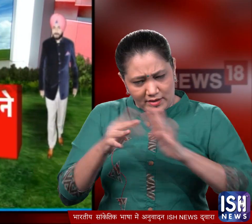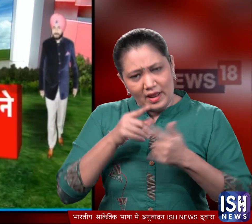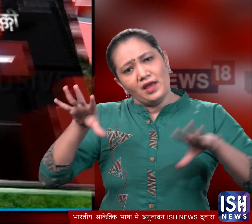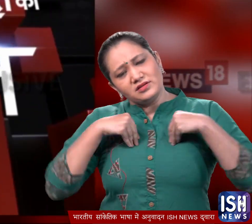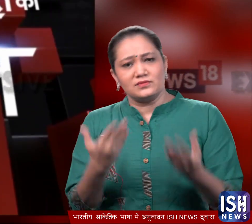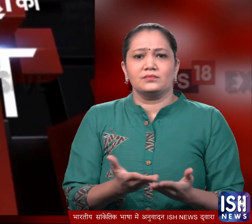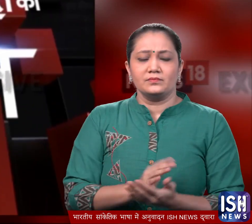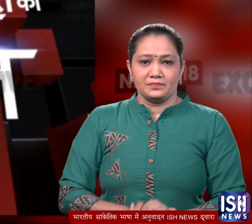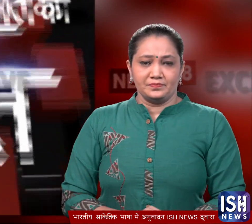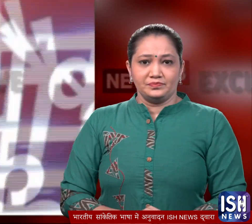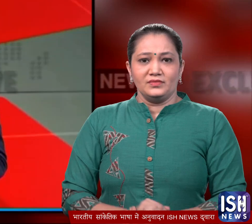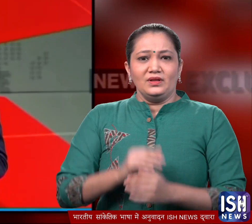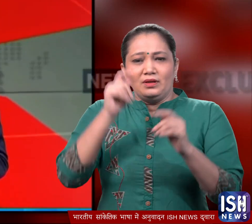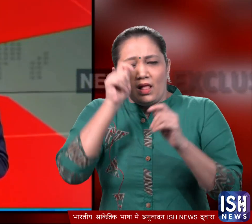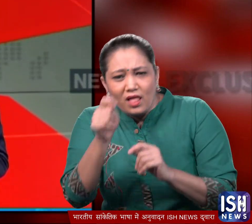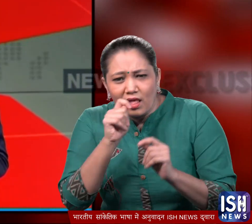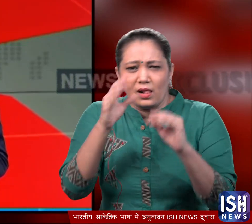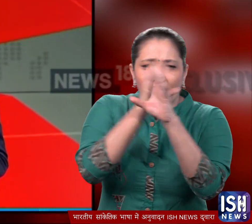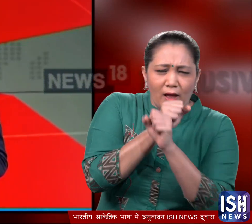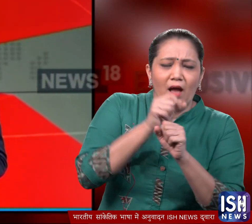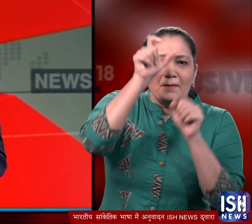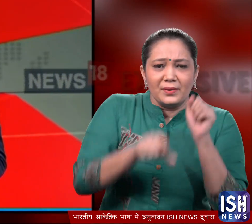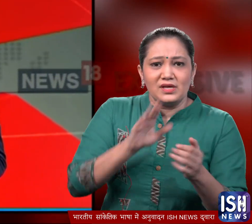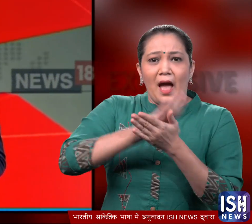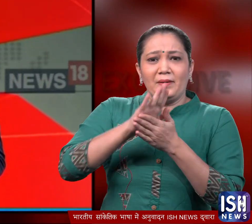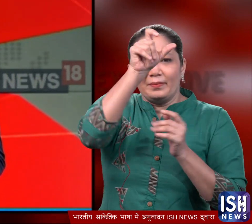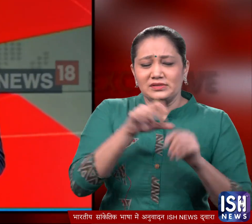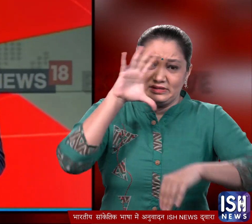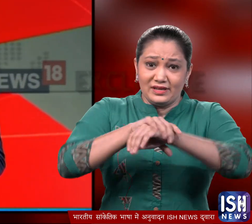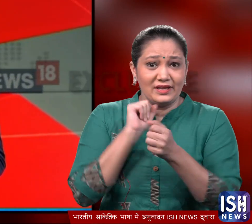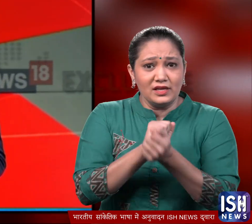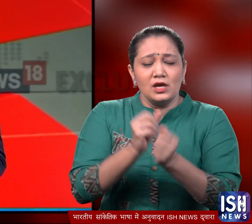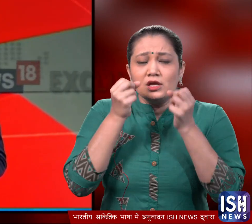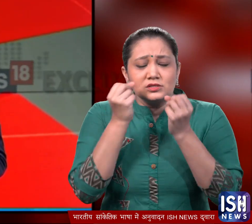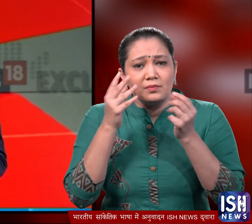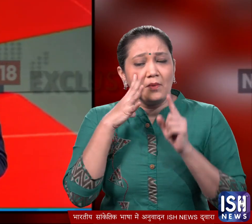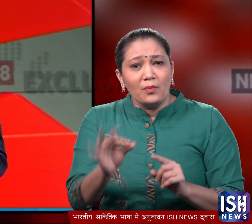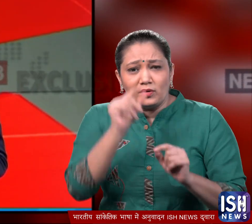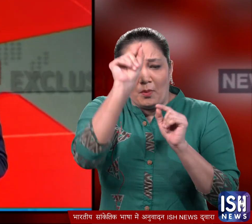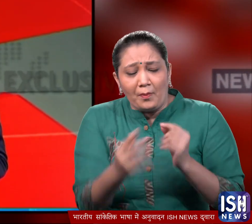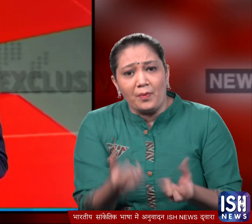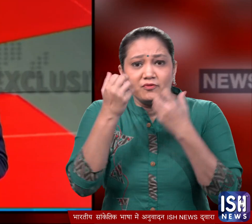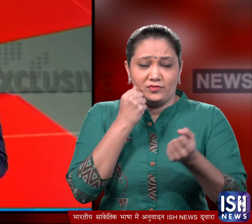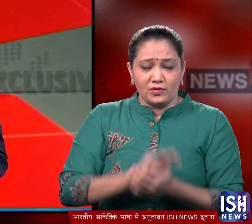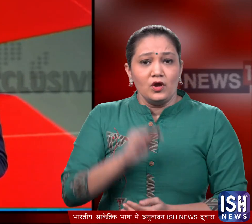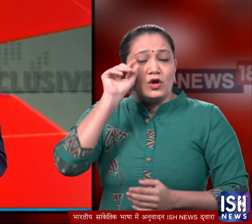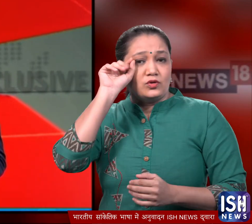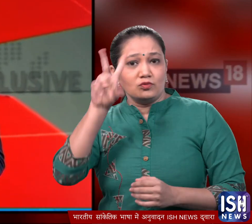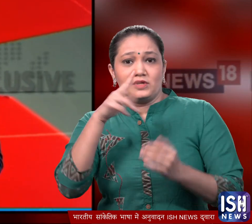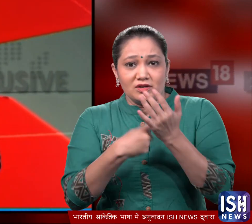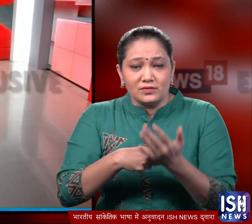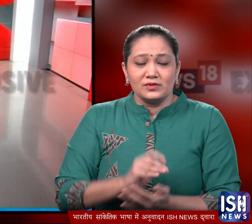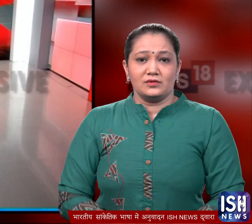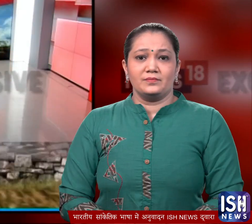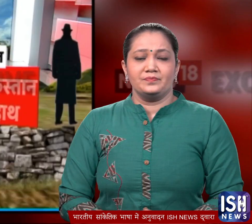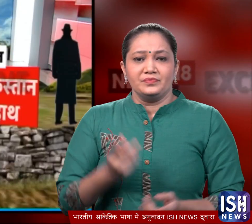भी तैयार है। जासूसी मामले में गिरफ्तार आरोपी हबीब से पूछताछ में कई अहम जानकारियां मिली हैं। न्यूज़ 18 के आनंद तिवारी की रिपोर्ट है कि